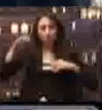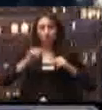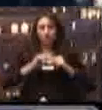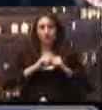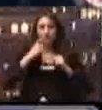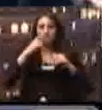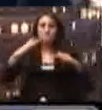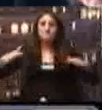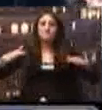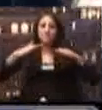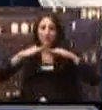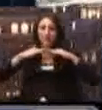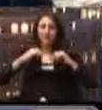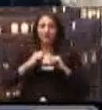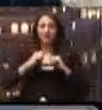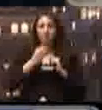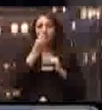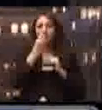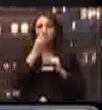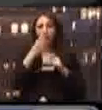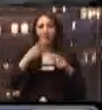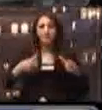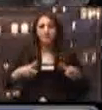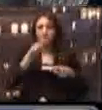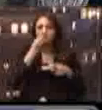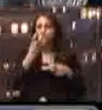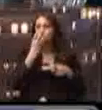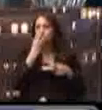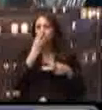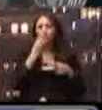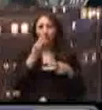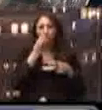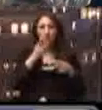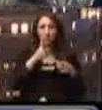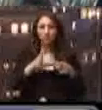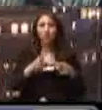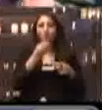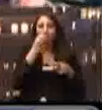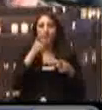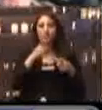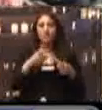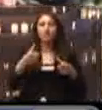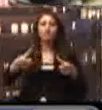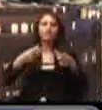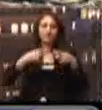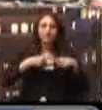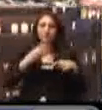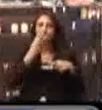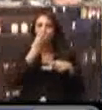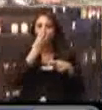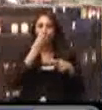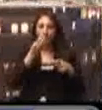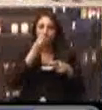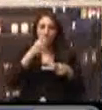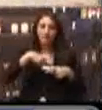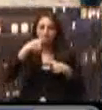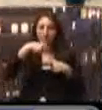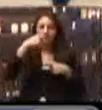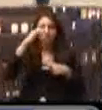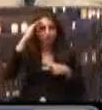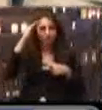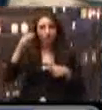استلمت بطانيه واستلمت وجبه اتغدى بيه الحمد لله طول ما اشوفكم ابقى مبسوطه